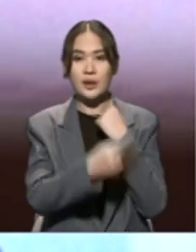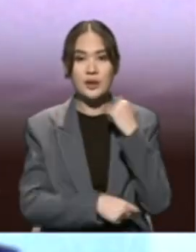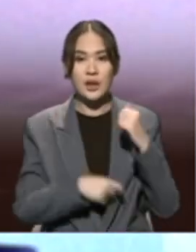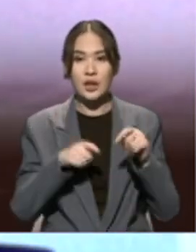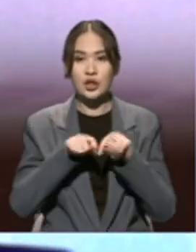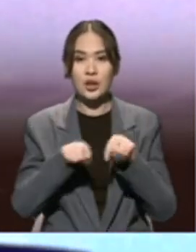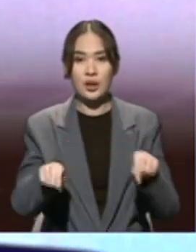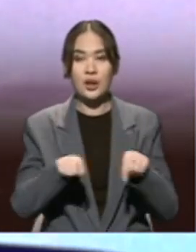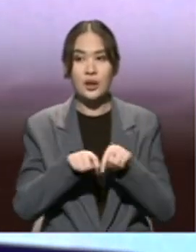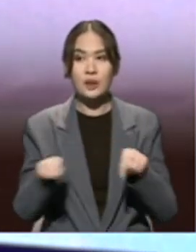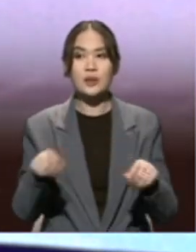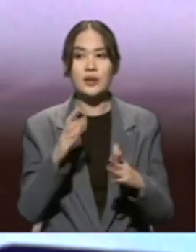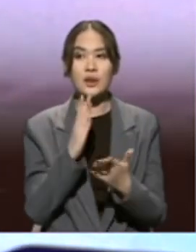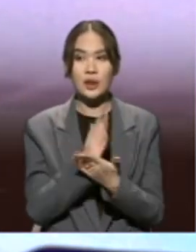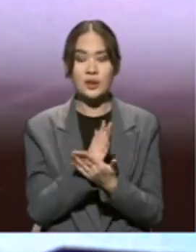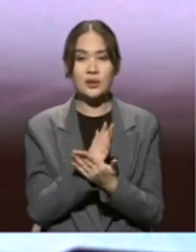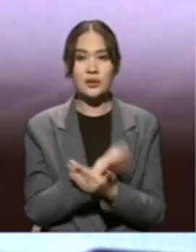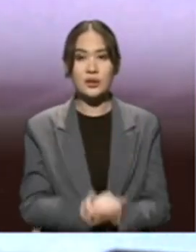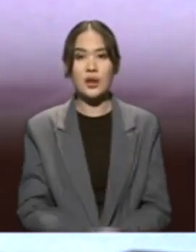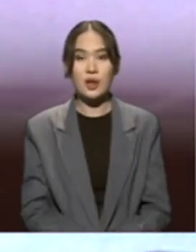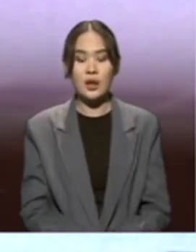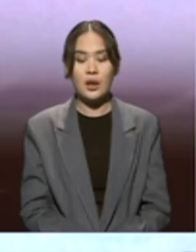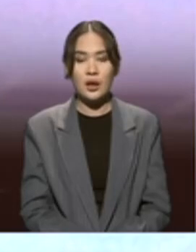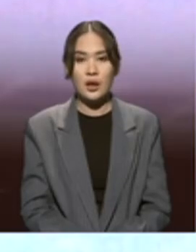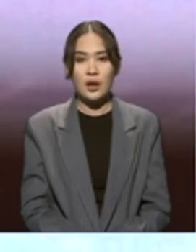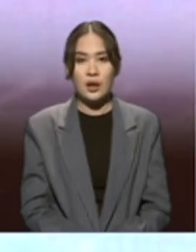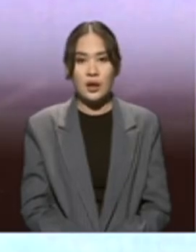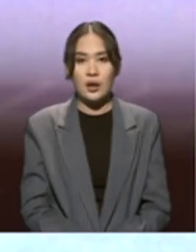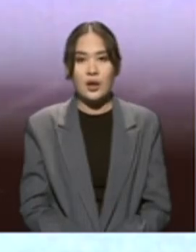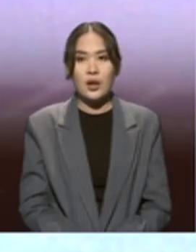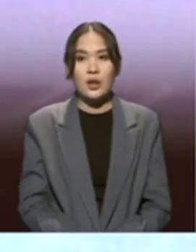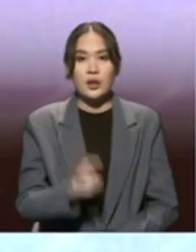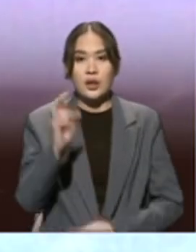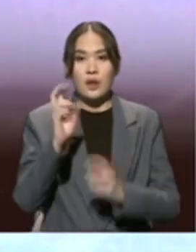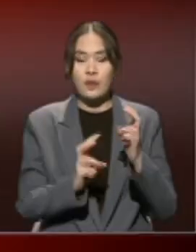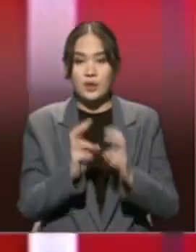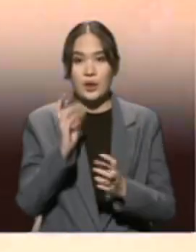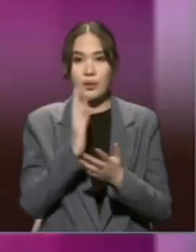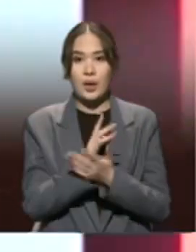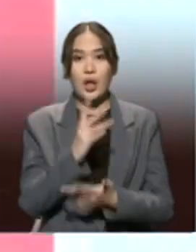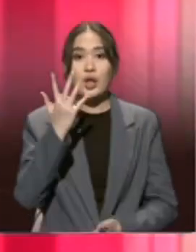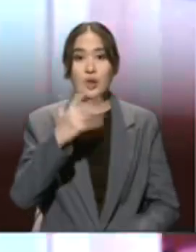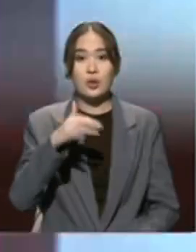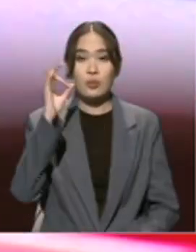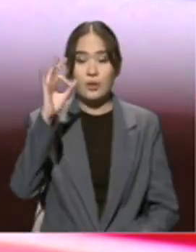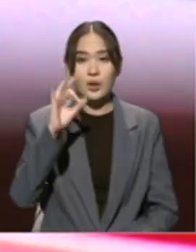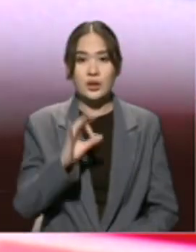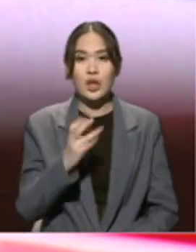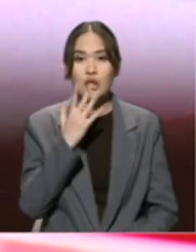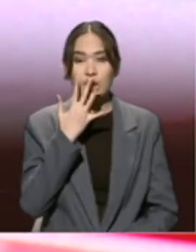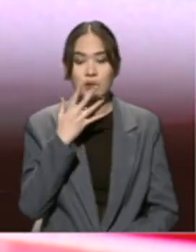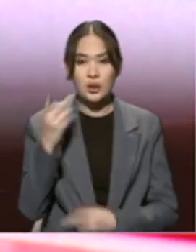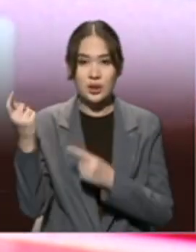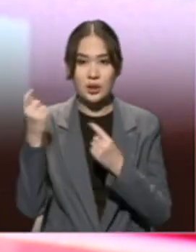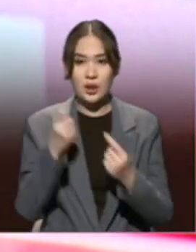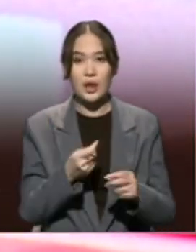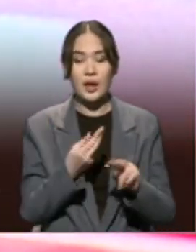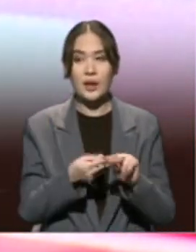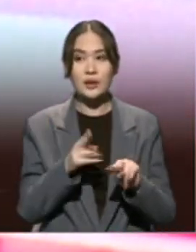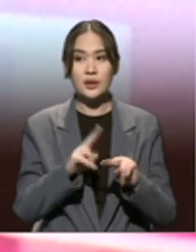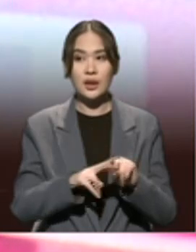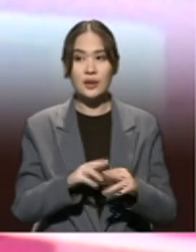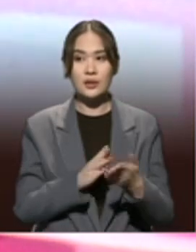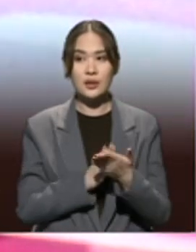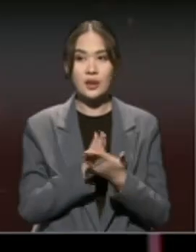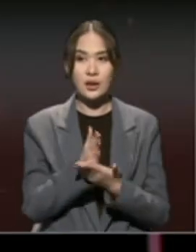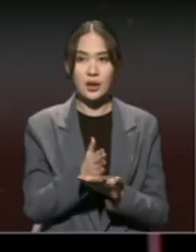шығаратын нелер бар. Жаңағы заводтар бар. Ал енді 50%-ын бұл шетелден аламыз. Бұл